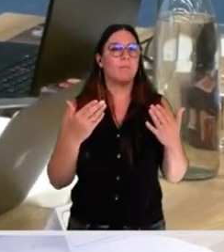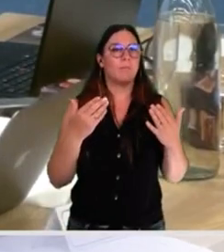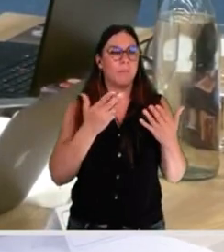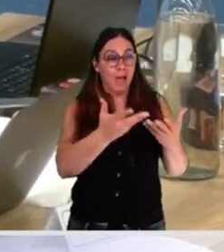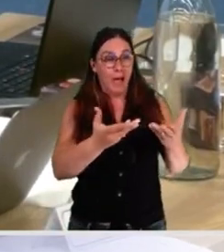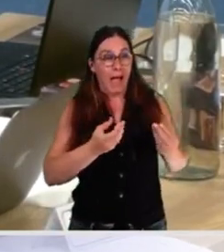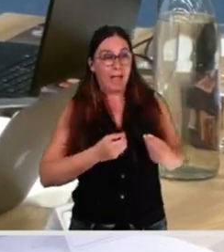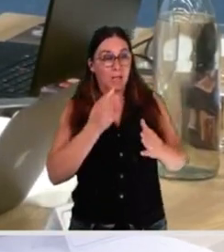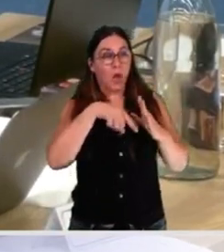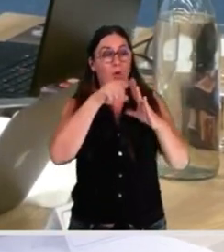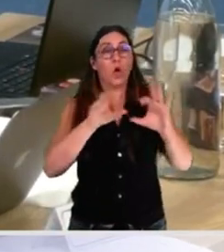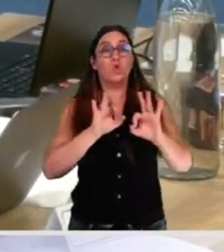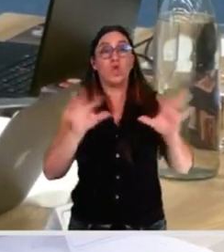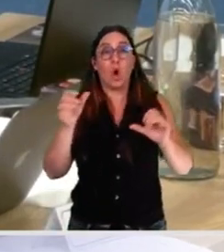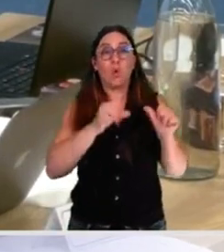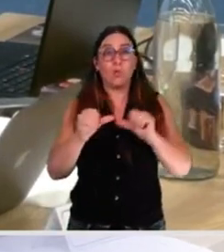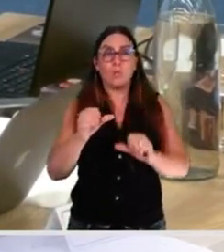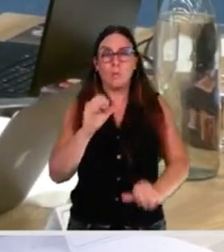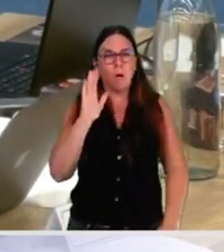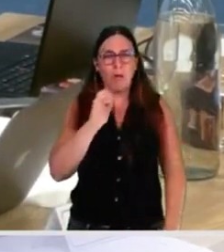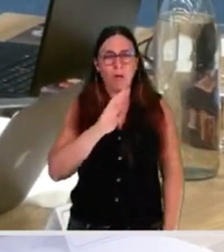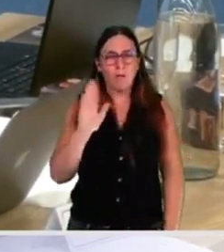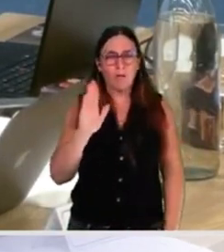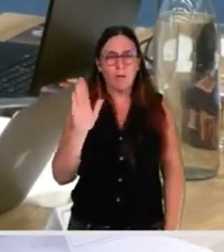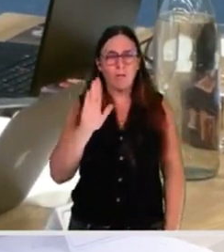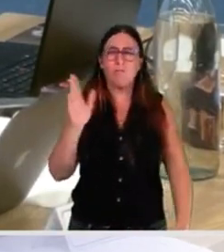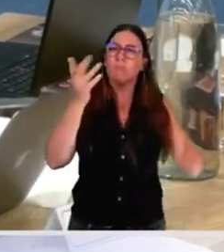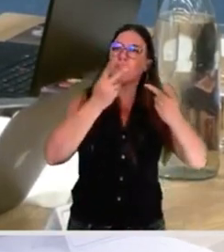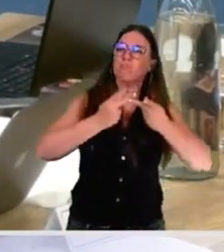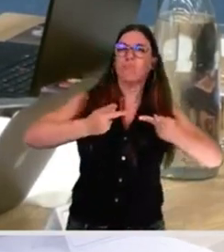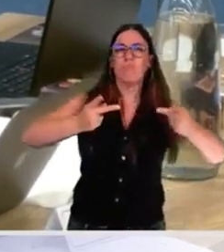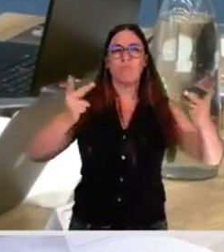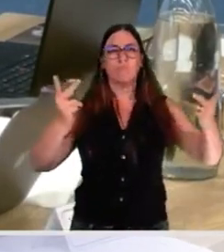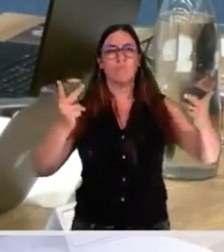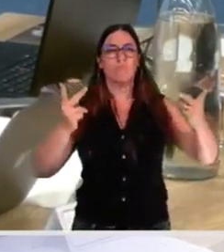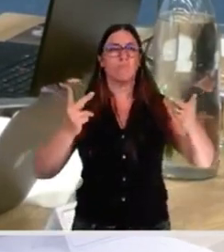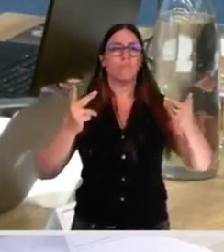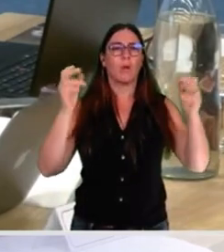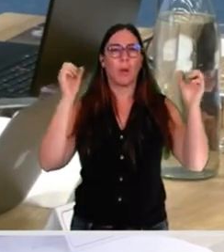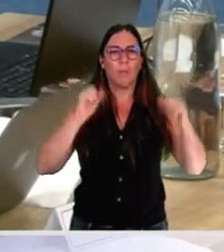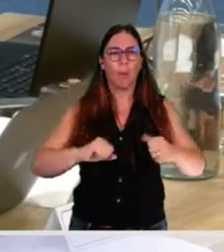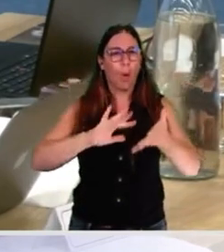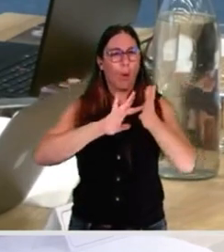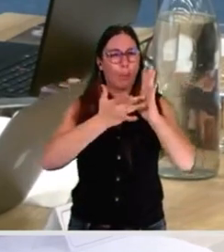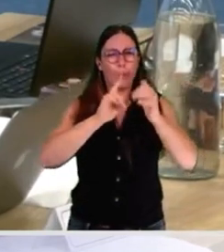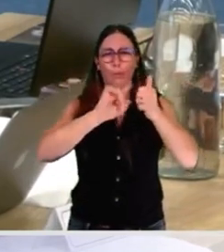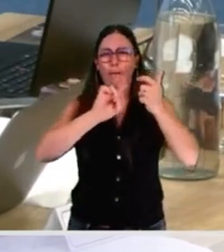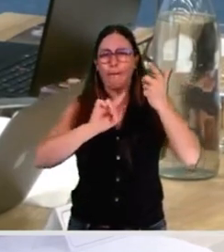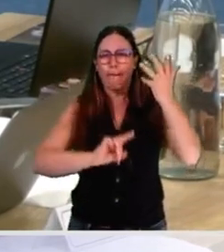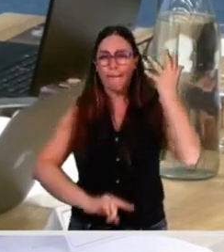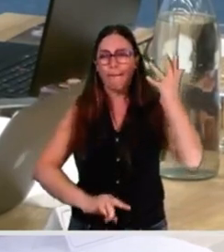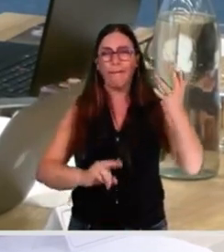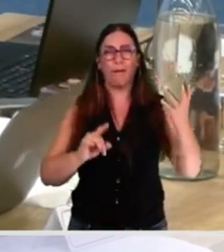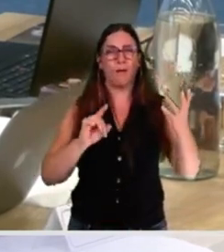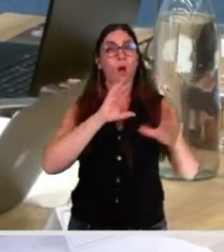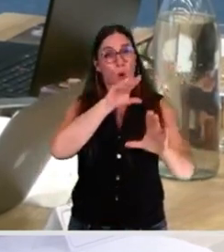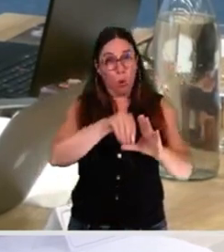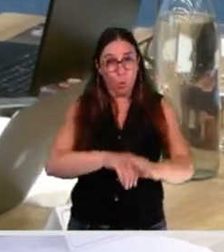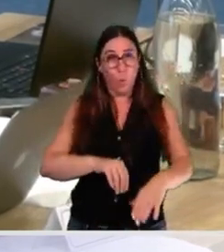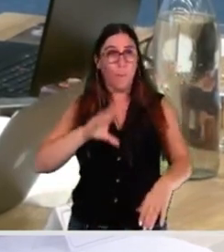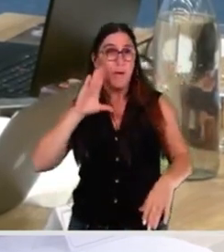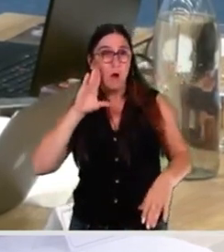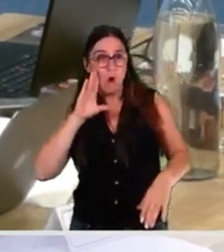l'accueil inconditionnel que vous affichez à propos de tout, y compris d'ailleurs le